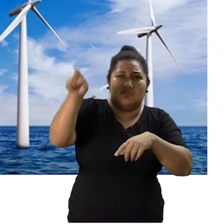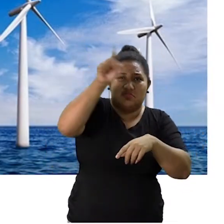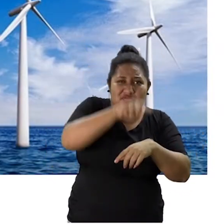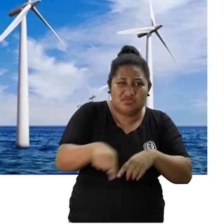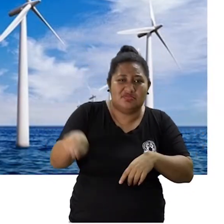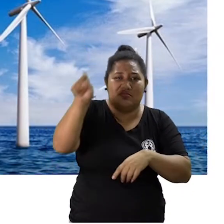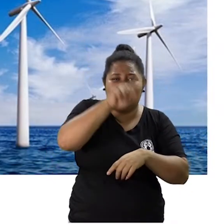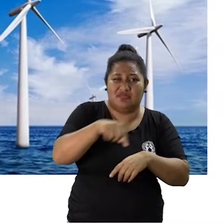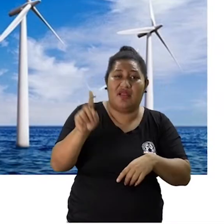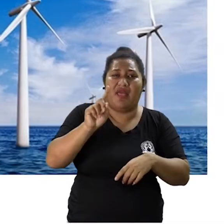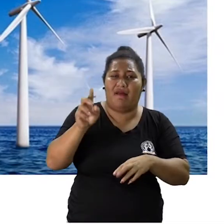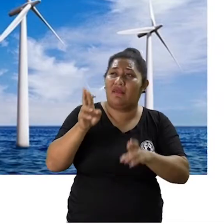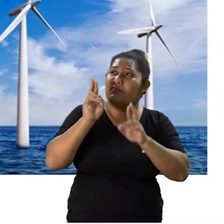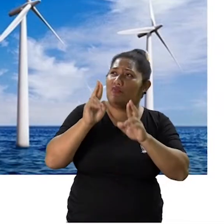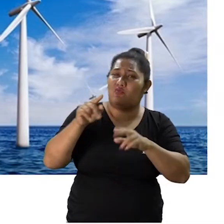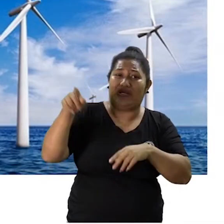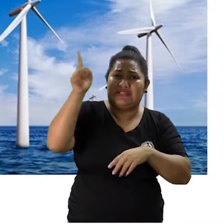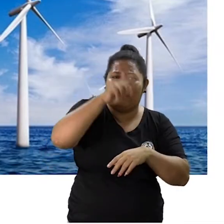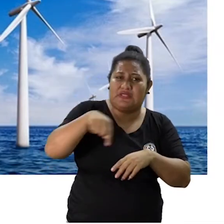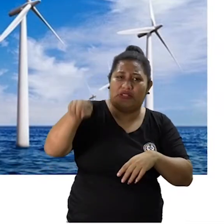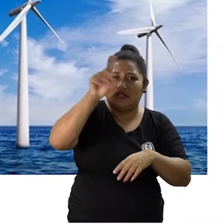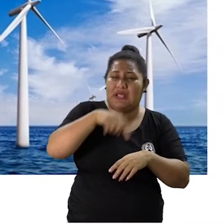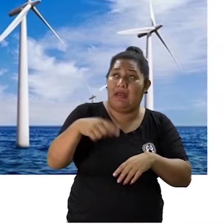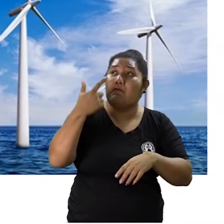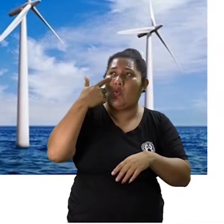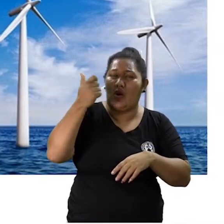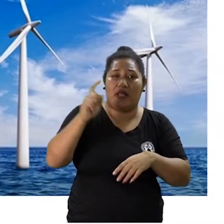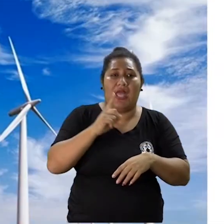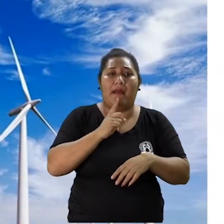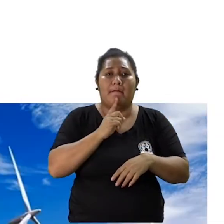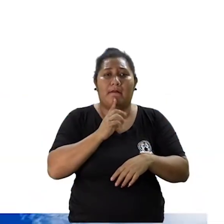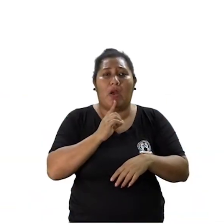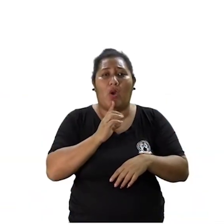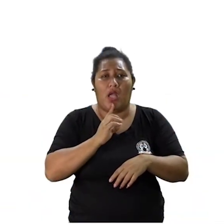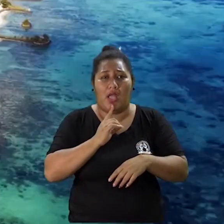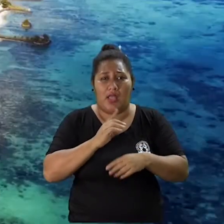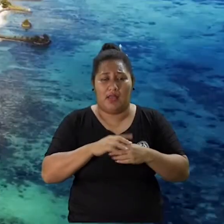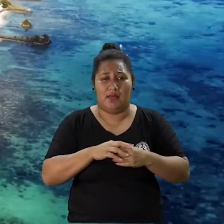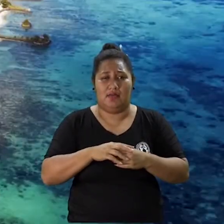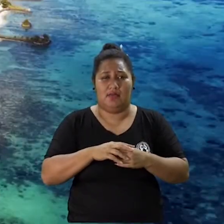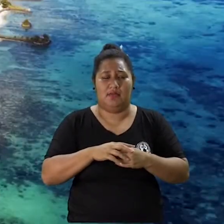fa mo ia le savili e ta avili mama wai le tise